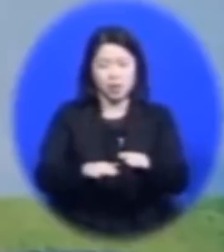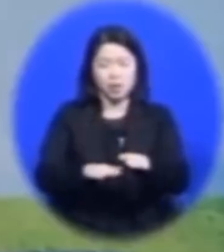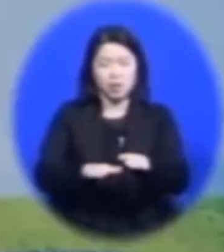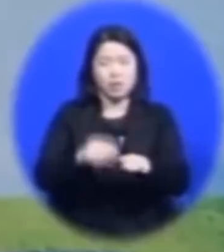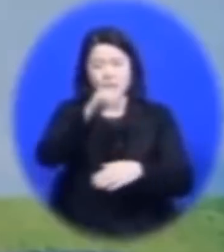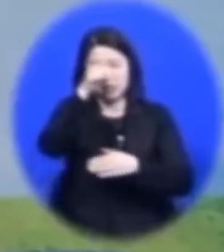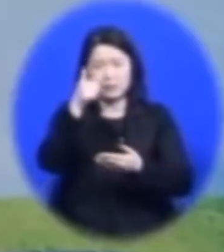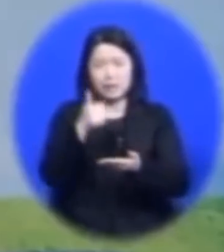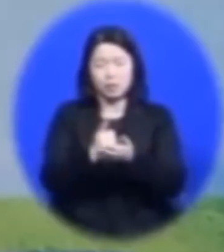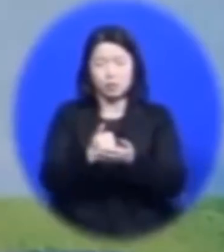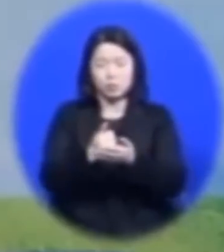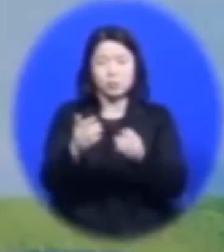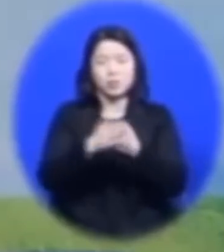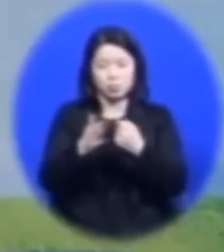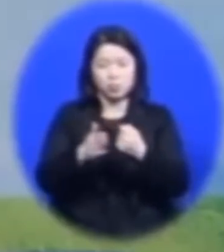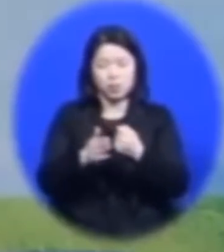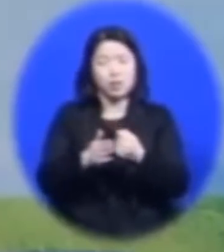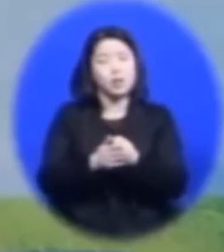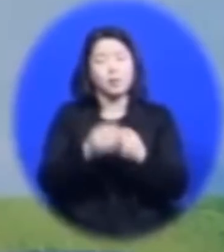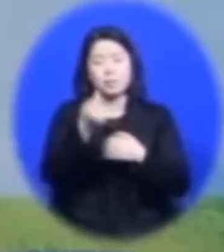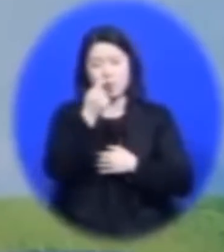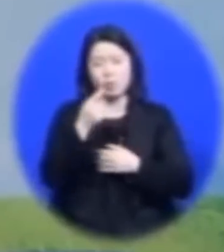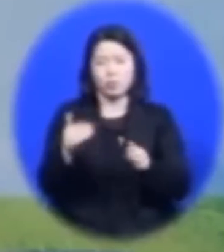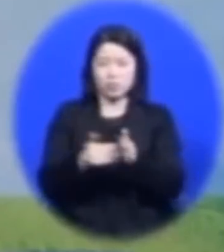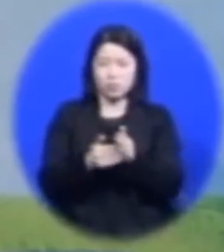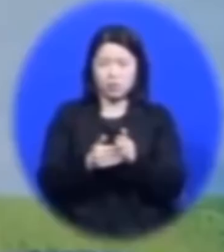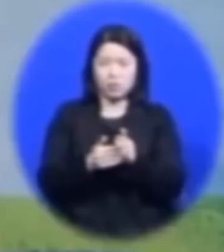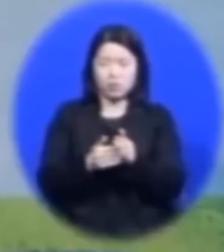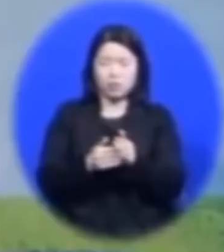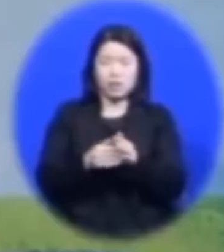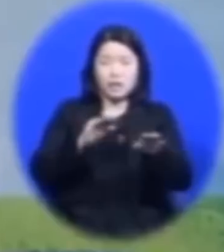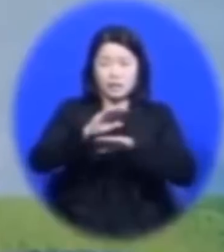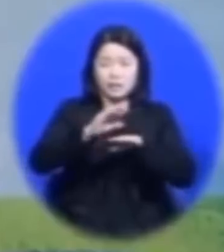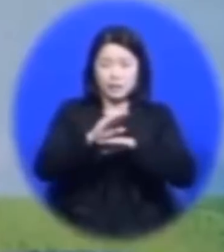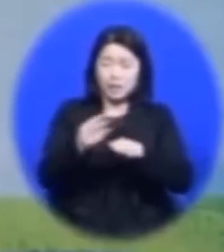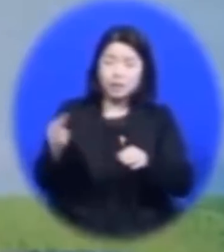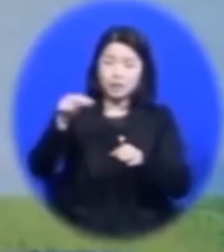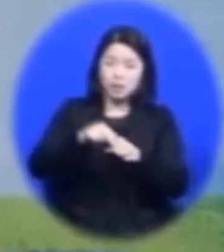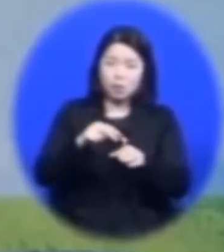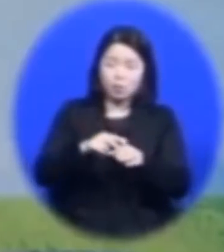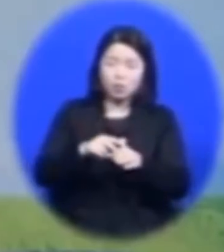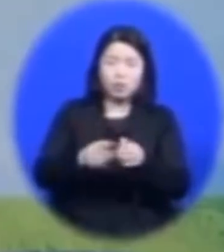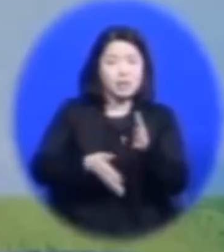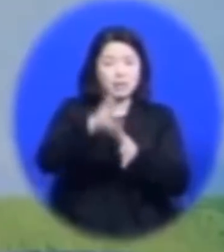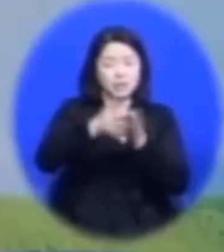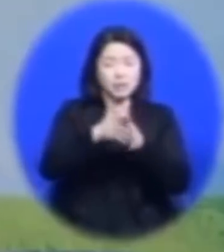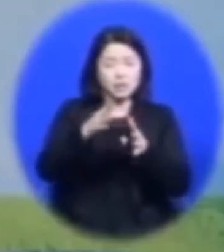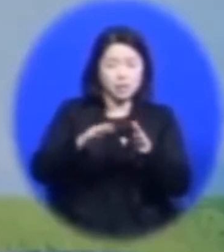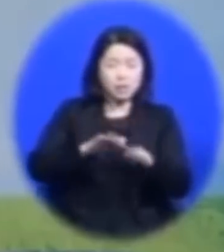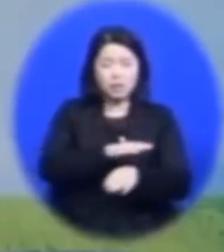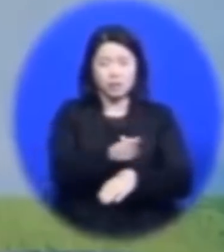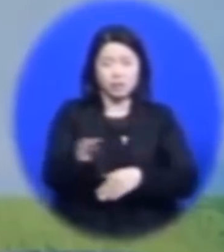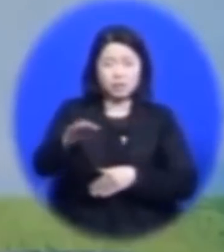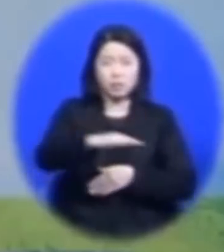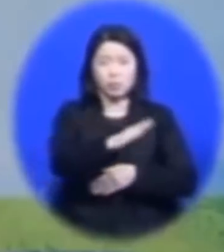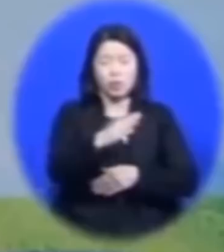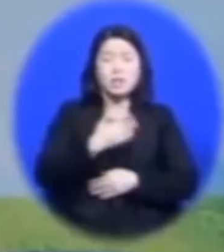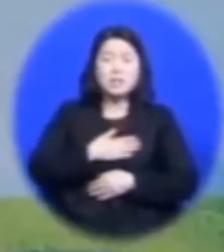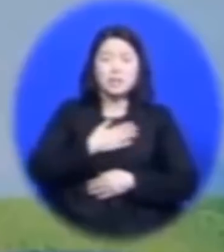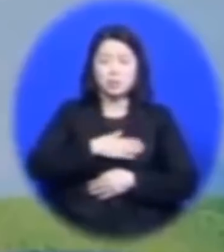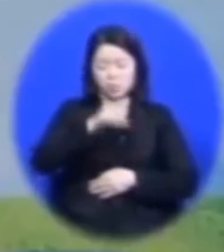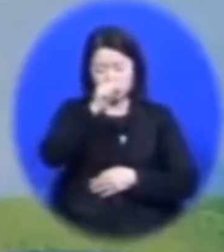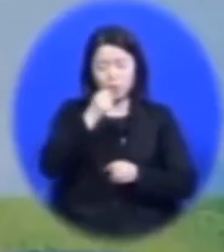걸음마를 배웠습니다 차를 태워서 시내를 데리고 돌아 다닙니다 기분 전환 해 드리 겠